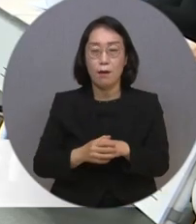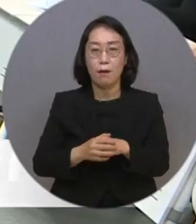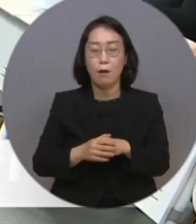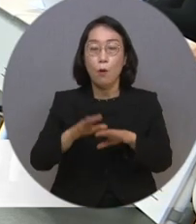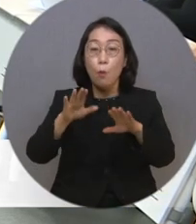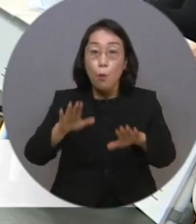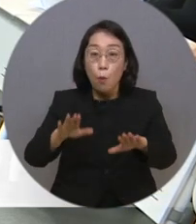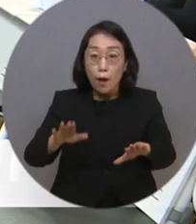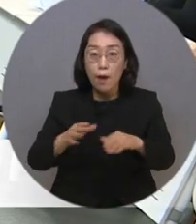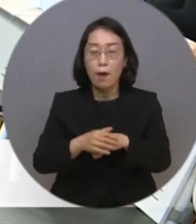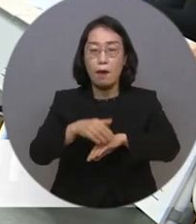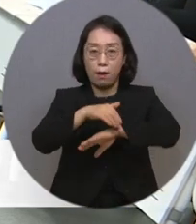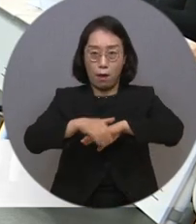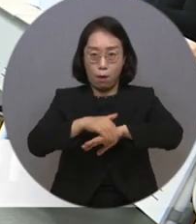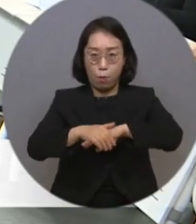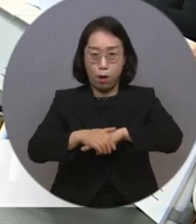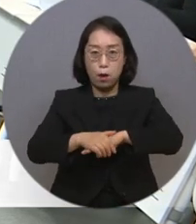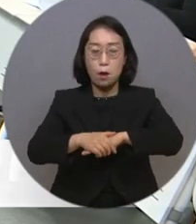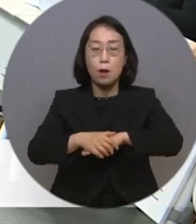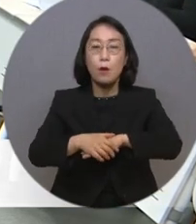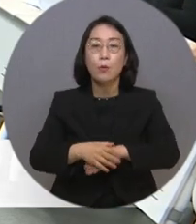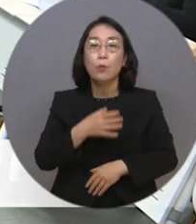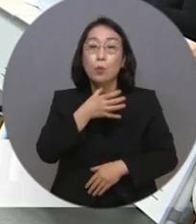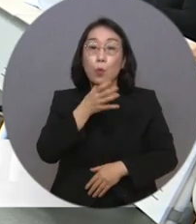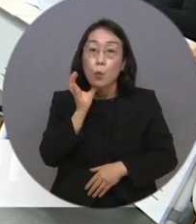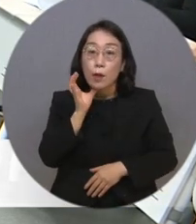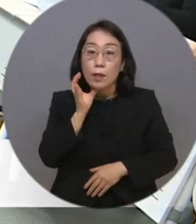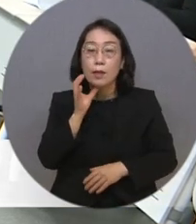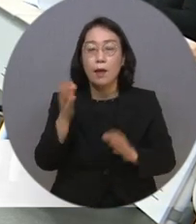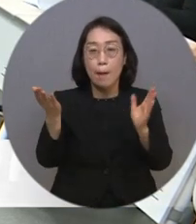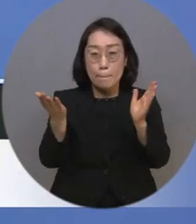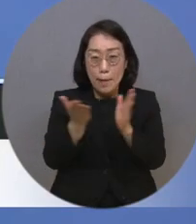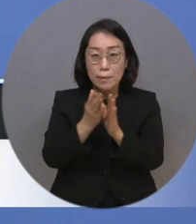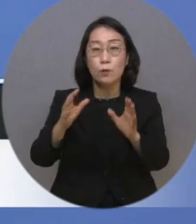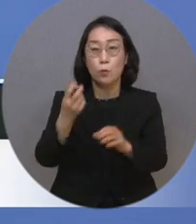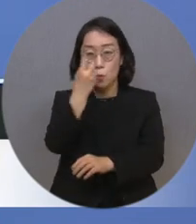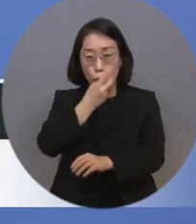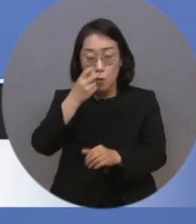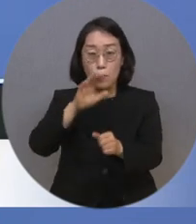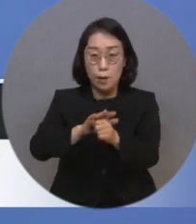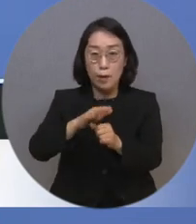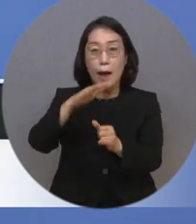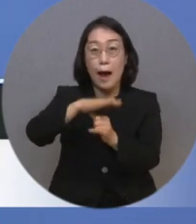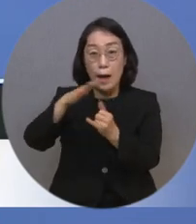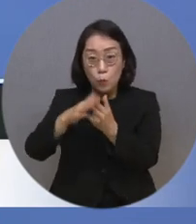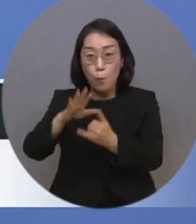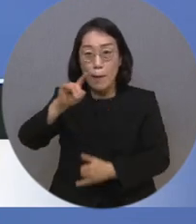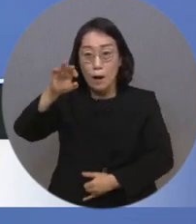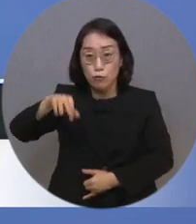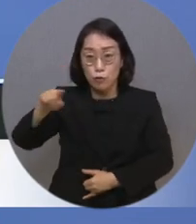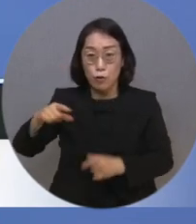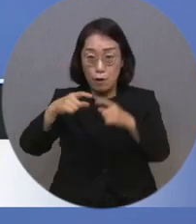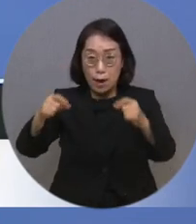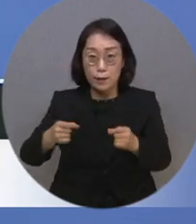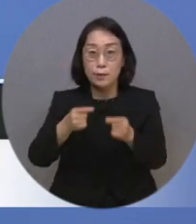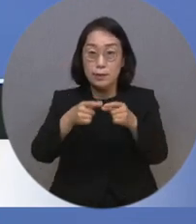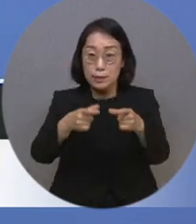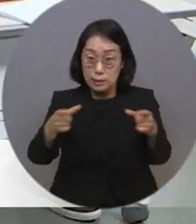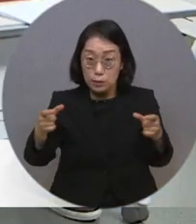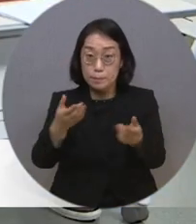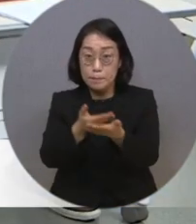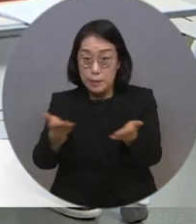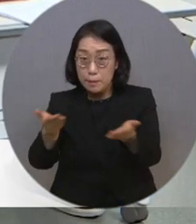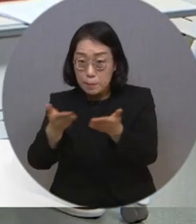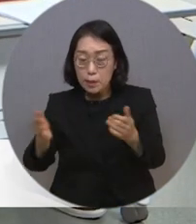복지사업으로 횡성형 노인통합돌봄사업과 아동과 청소년 복지 증진을 위한 바우처 카드 지급, 65세